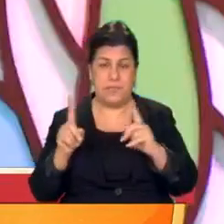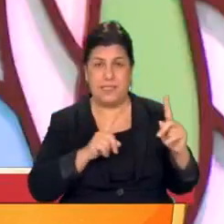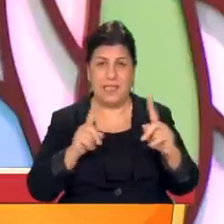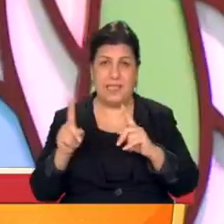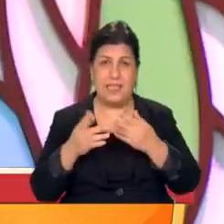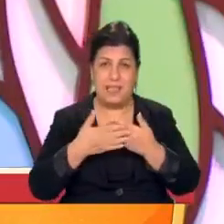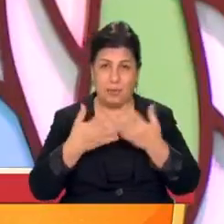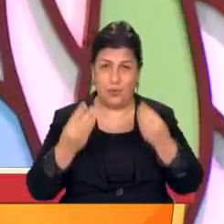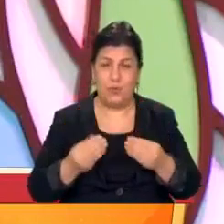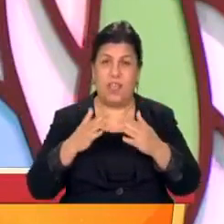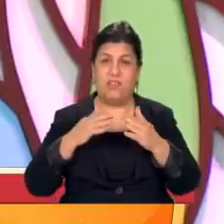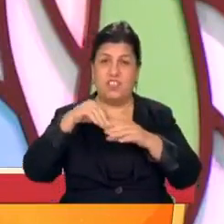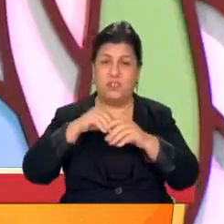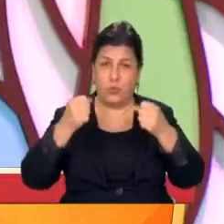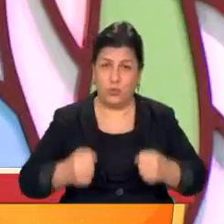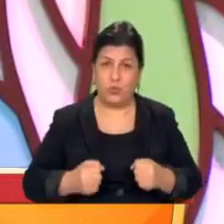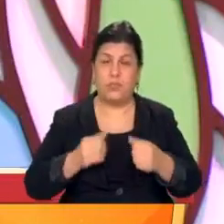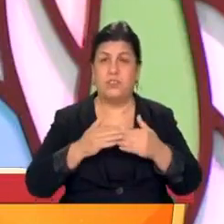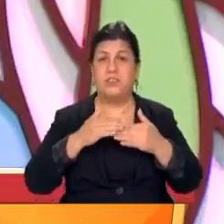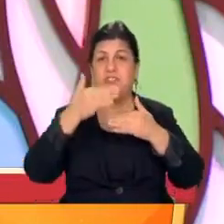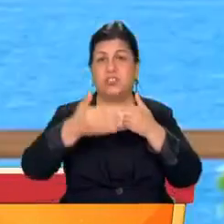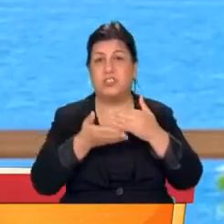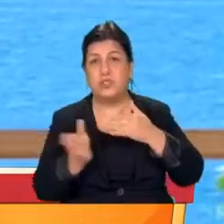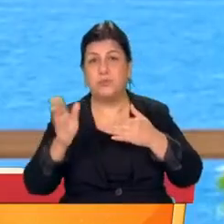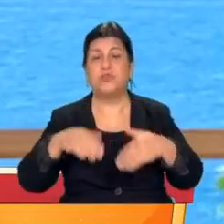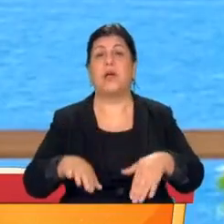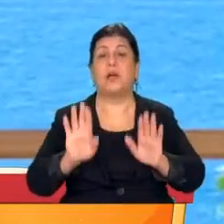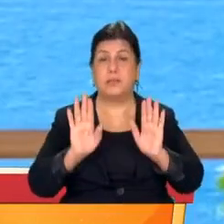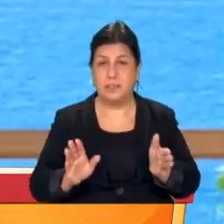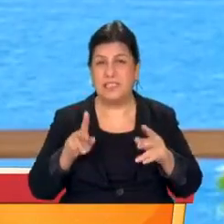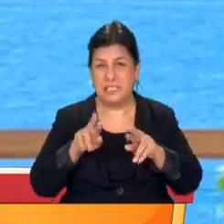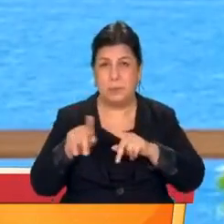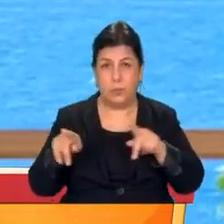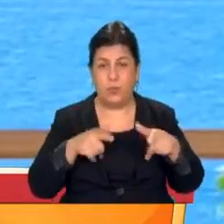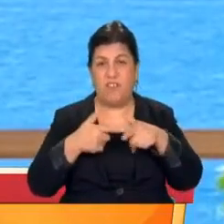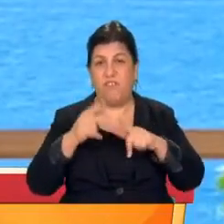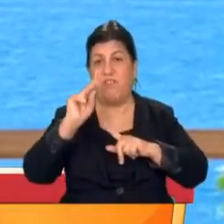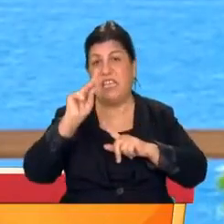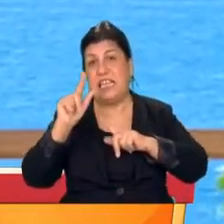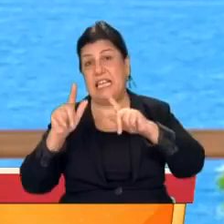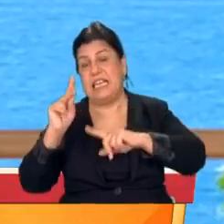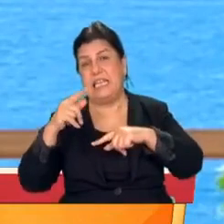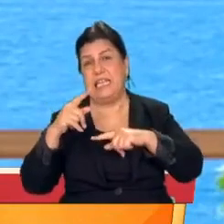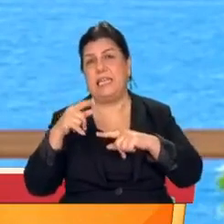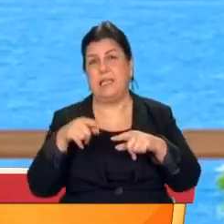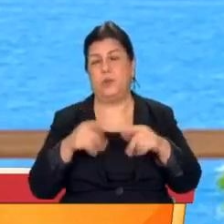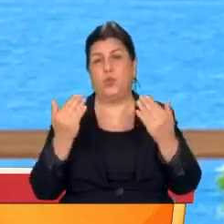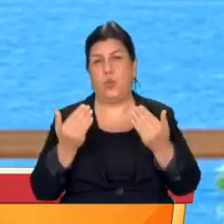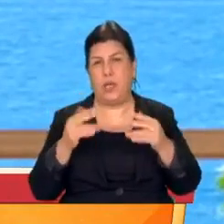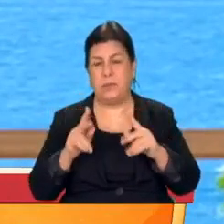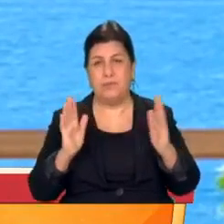çıkmayacağız Tabii tabii tabii Efendim yardımlaşma cağız